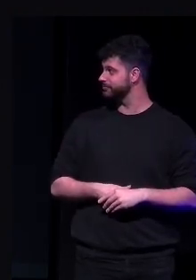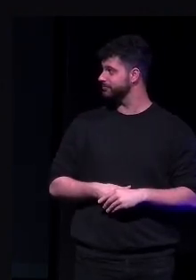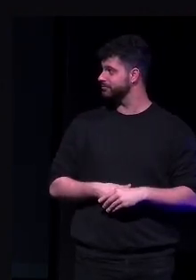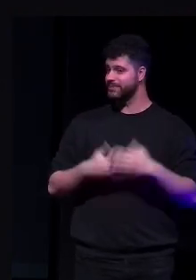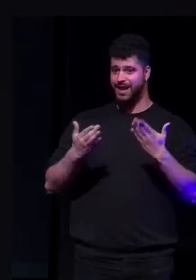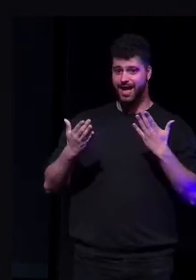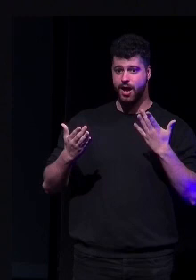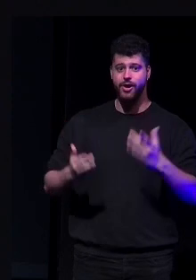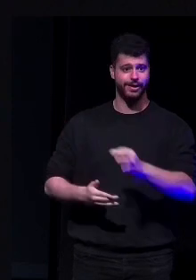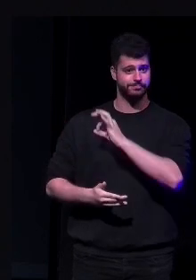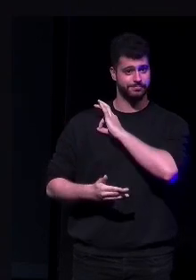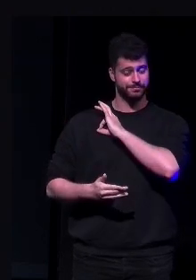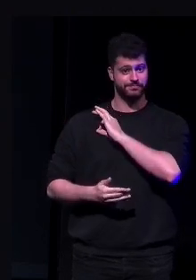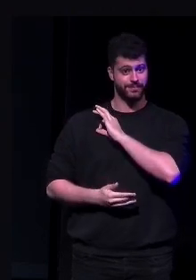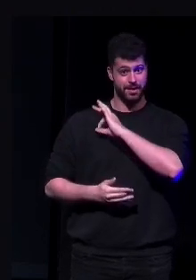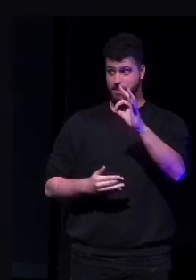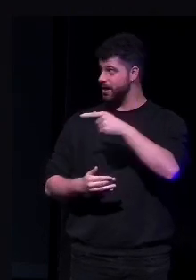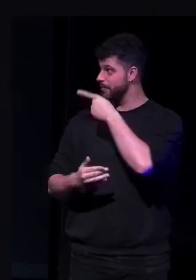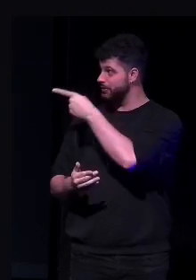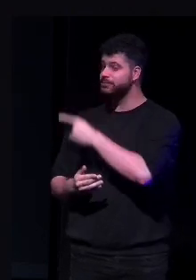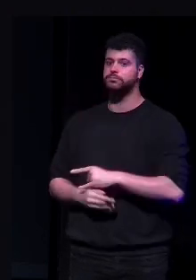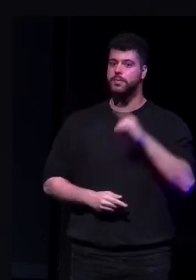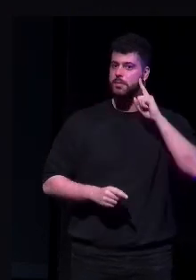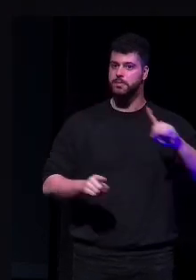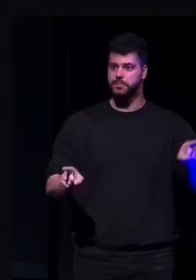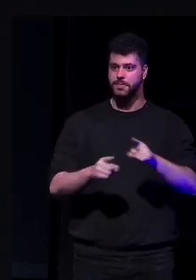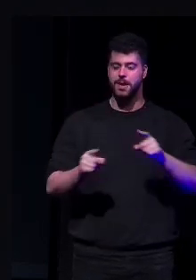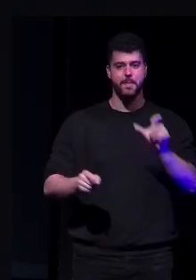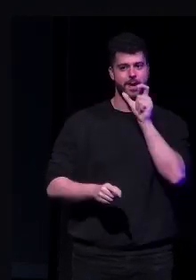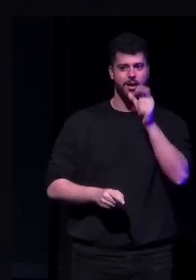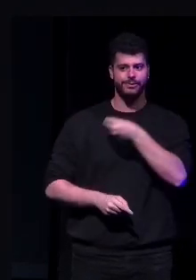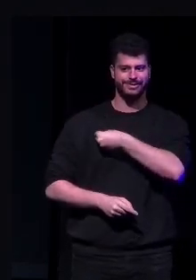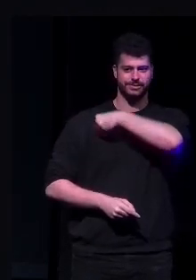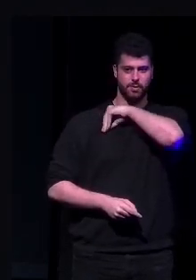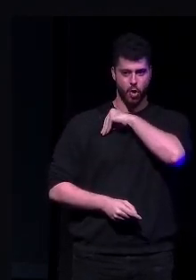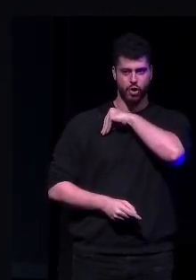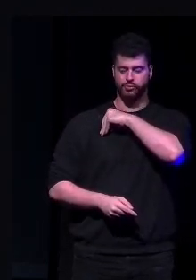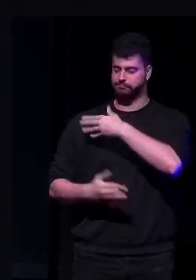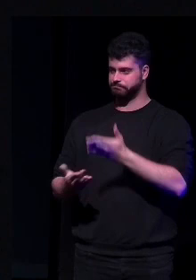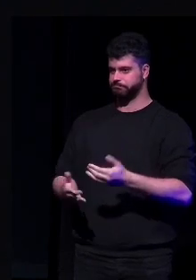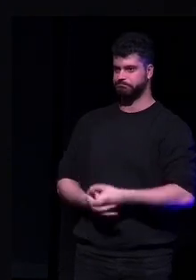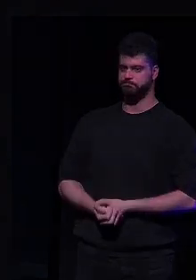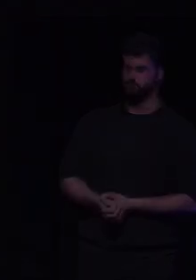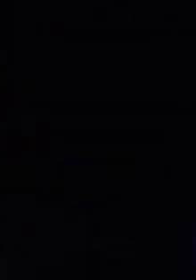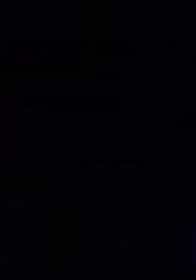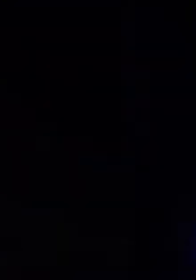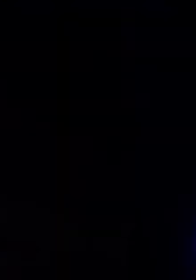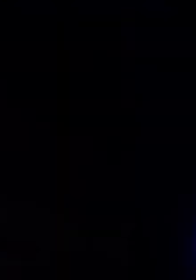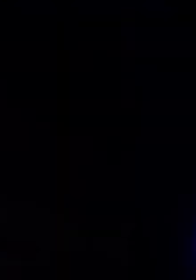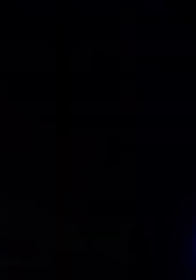actuació musical que ens interpretaran Èxtasi, de Glòria Vila, i Paraules d'amor, de Josep Manuel Serrat. Bona tarda a